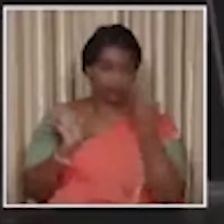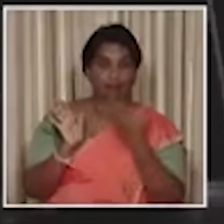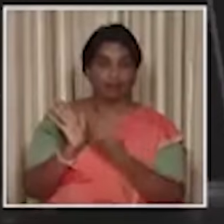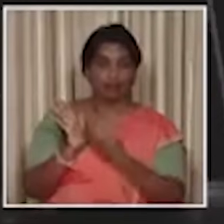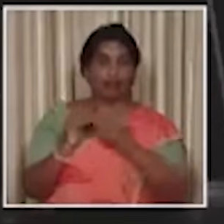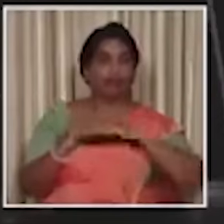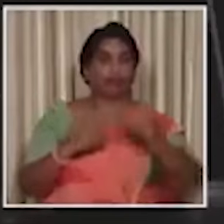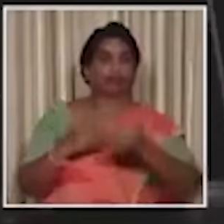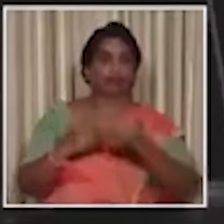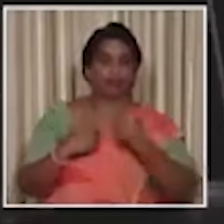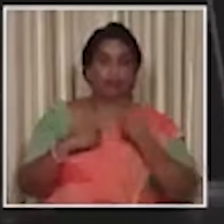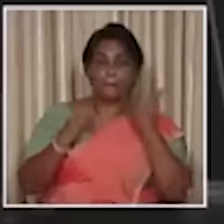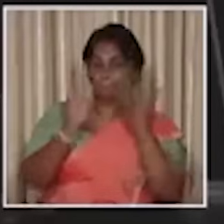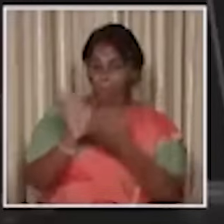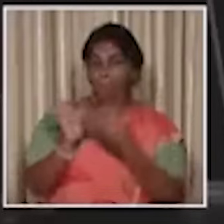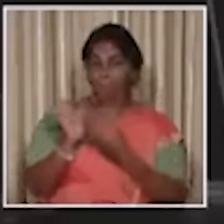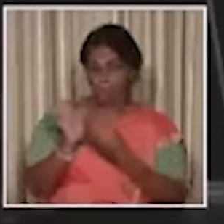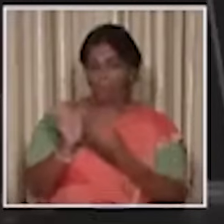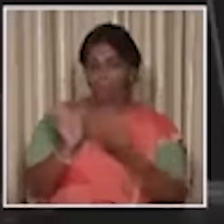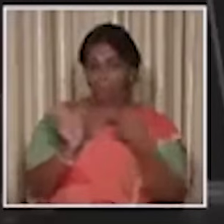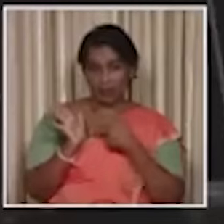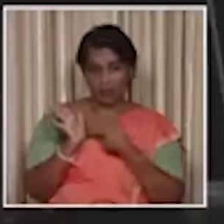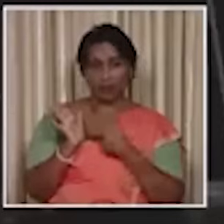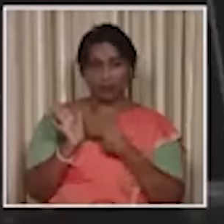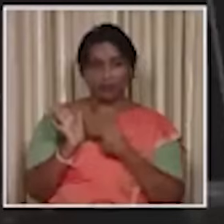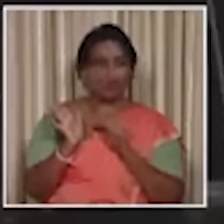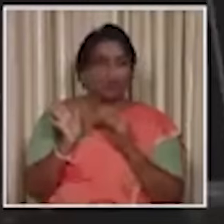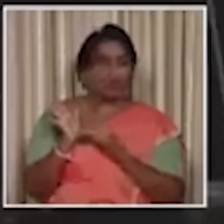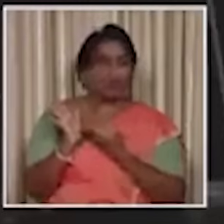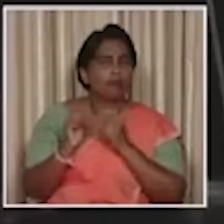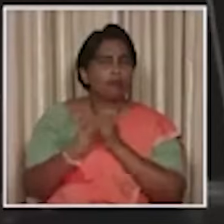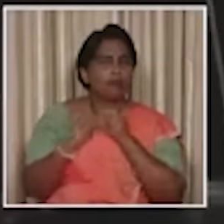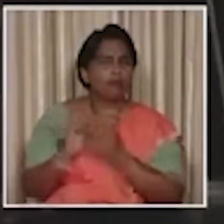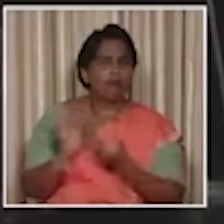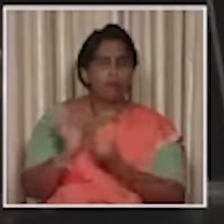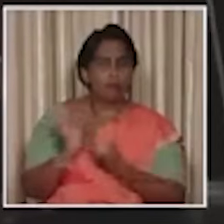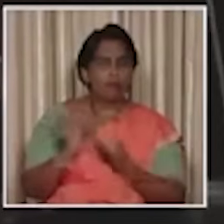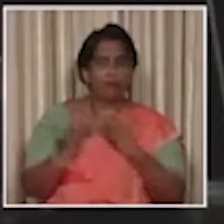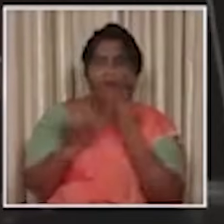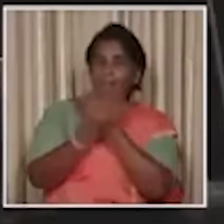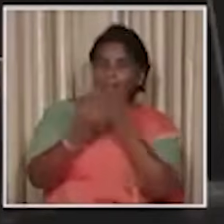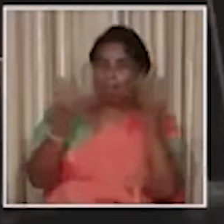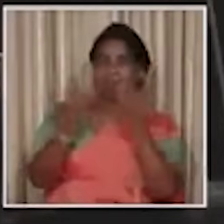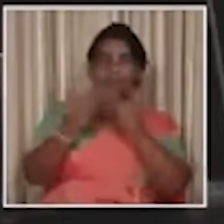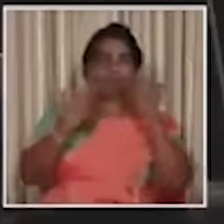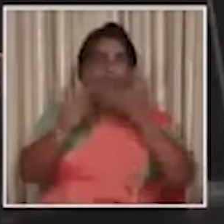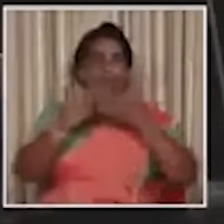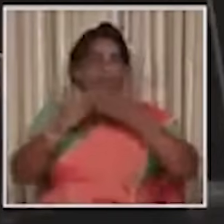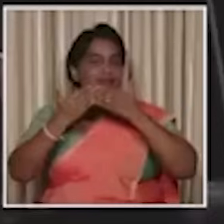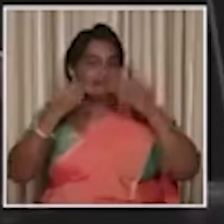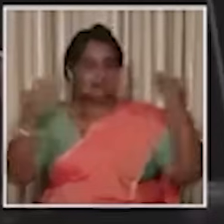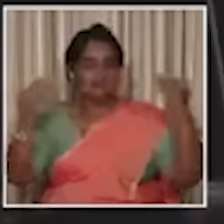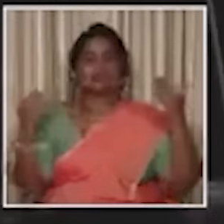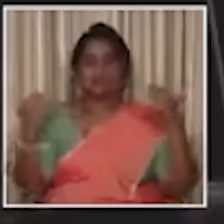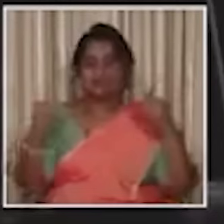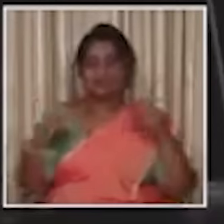முகப்பு வாசல் இதில் என்ன நல்லிணக்க சிதைவு இருக்கிறது? ஒரு ஒரு அழகுபடுத்தலுக்காக கட்டப்படுகிற, தற்காலிகமாக அமைக்கப்படுகின்ற